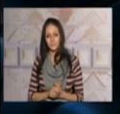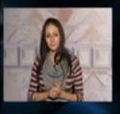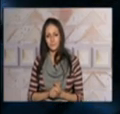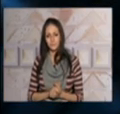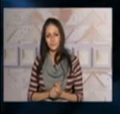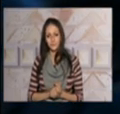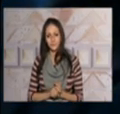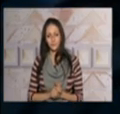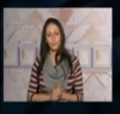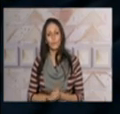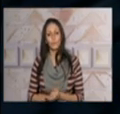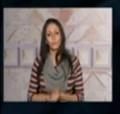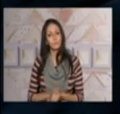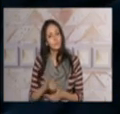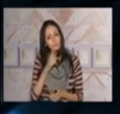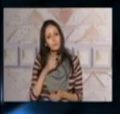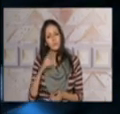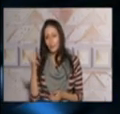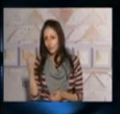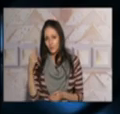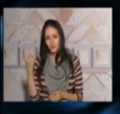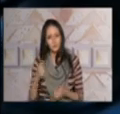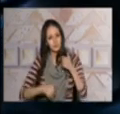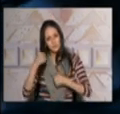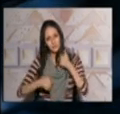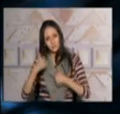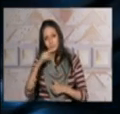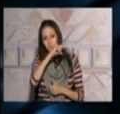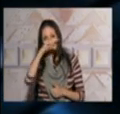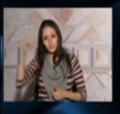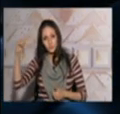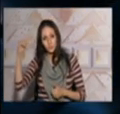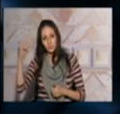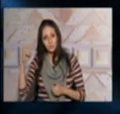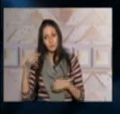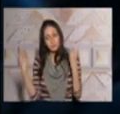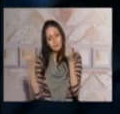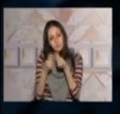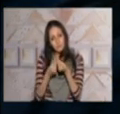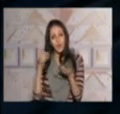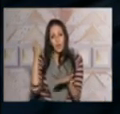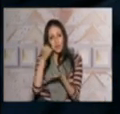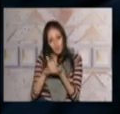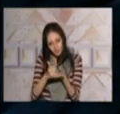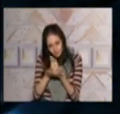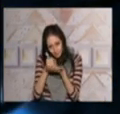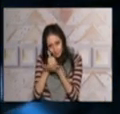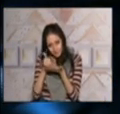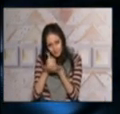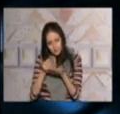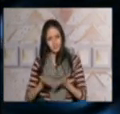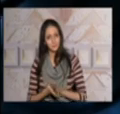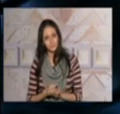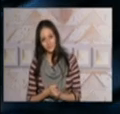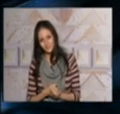يعني هو ده الطبيعي ان يبقى امتحانات الشهرية تابعة للمدرسة وهنا القرار نهاية الوزاري الفصل الدراسي تابعة للإدارة